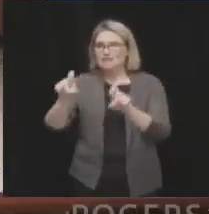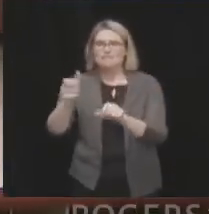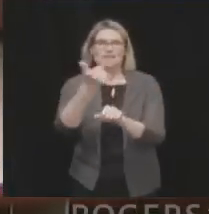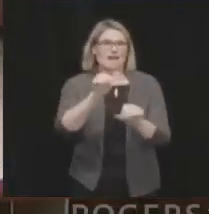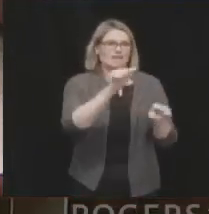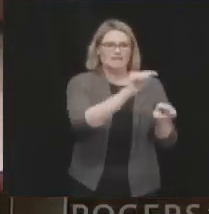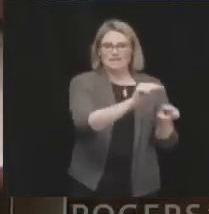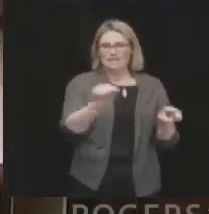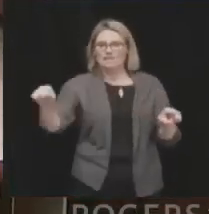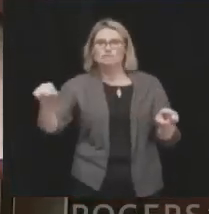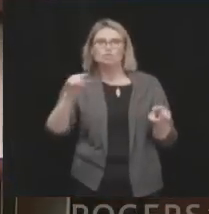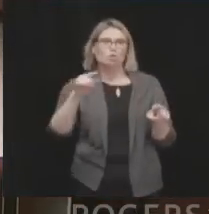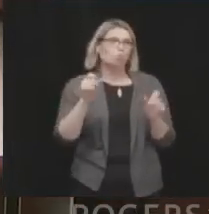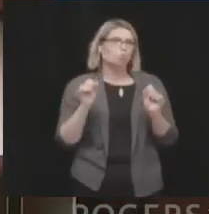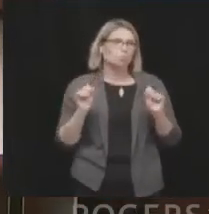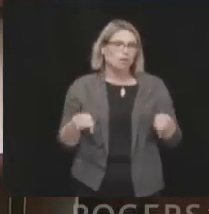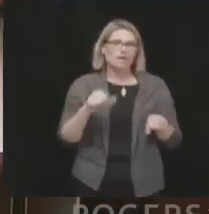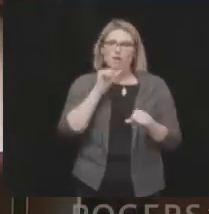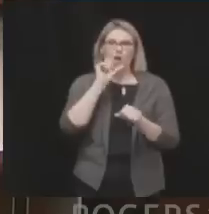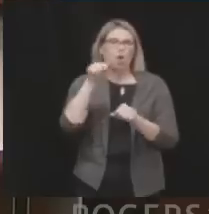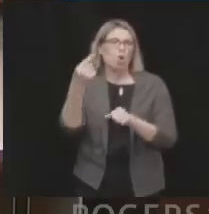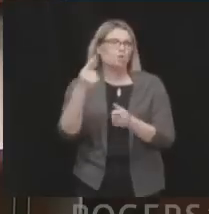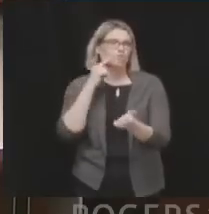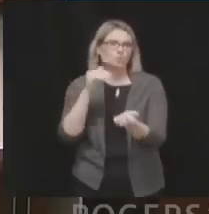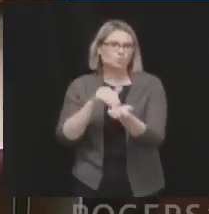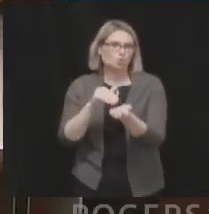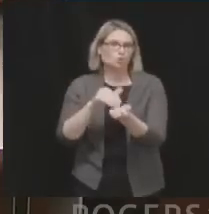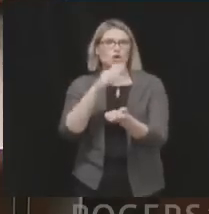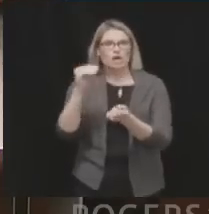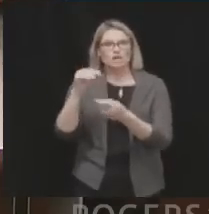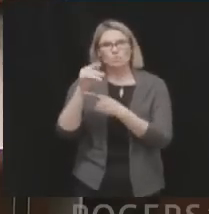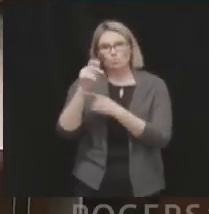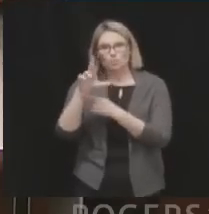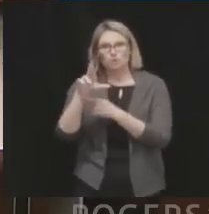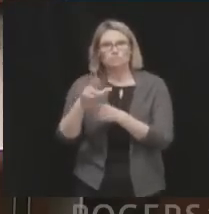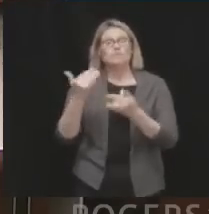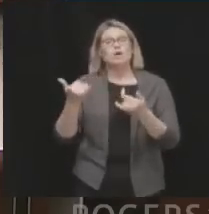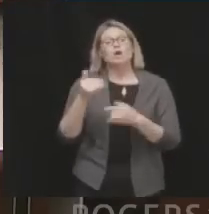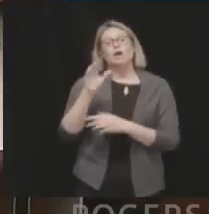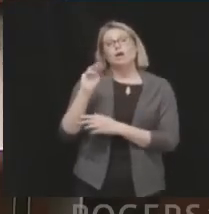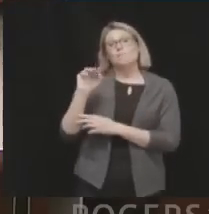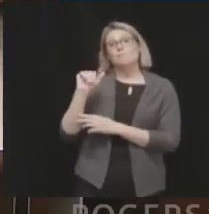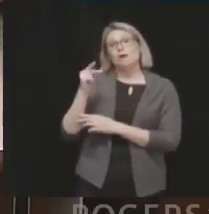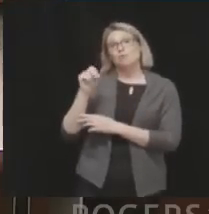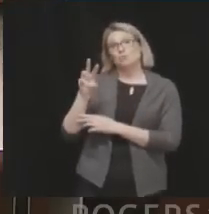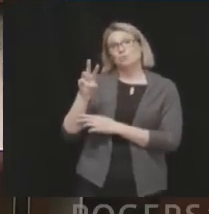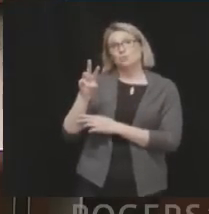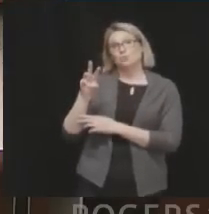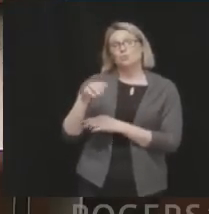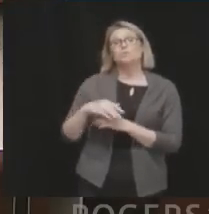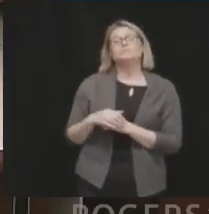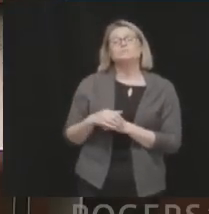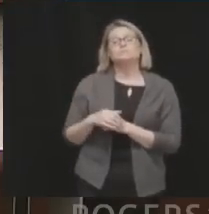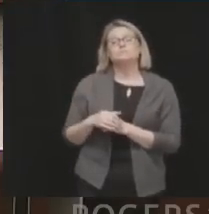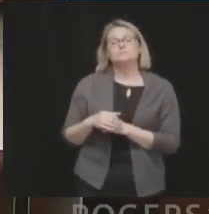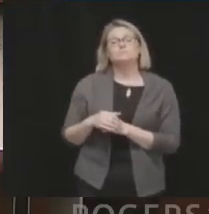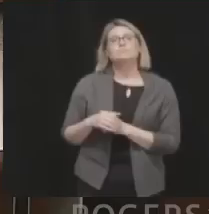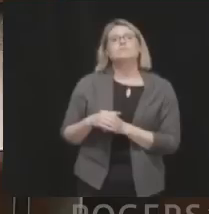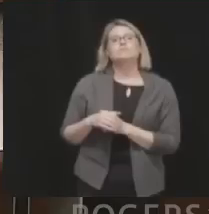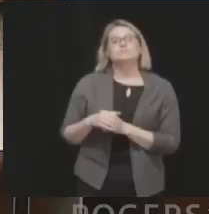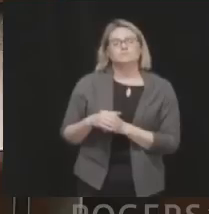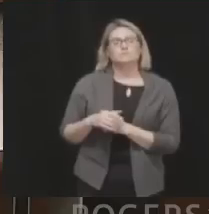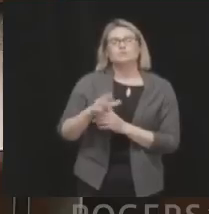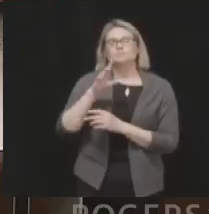Bonjour, je pense que ma question est pour le Premier ministre Higgs. J'aimerais savoir qu'est-ce qui va se passer dans les prochains jours avec